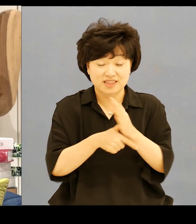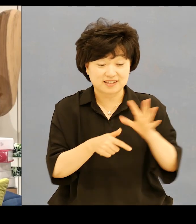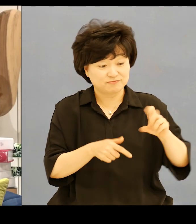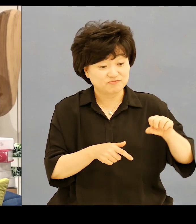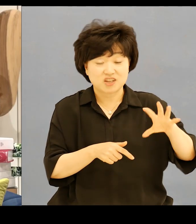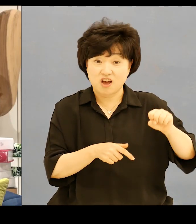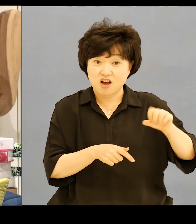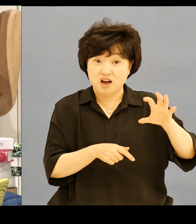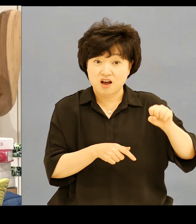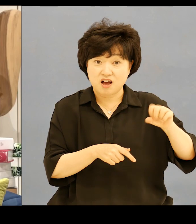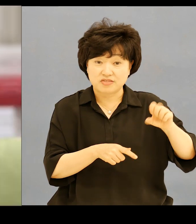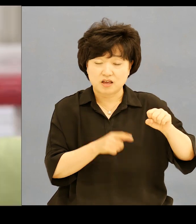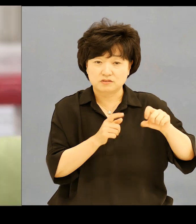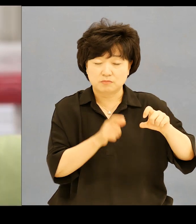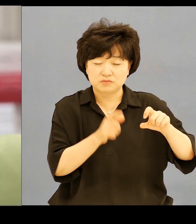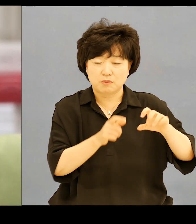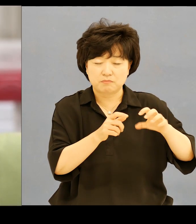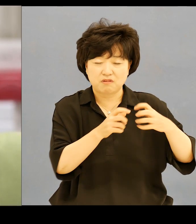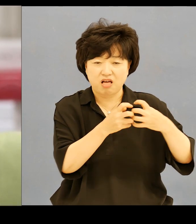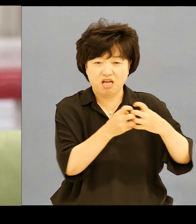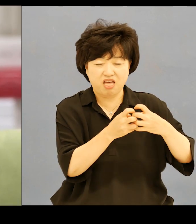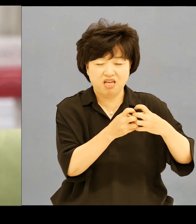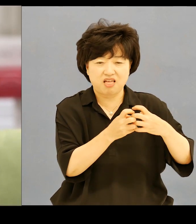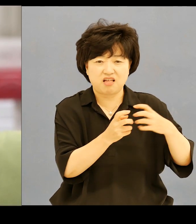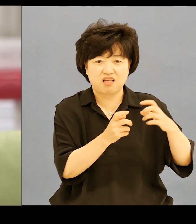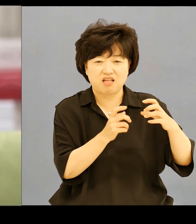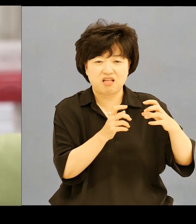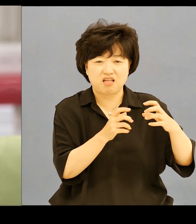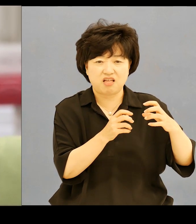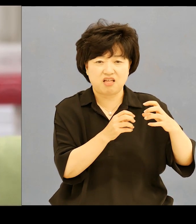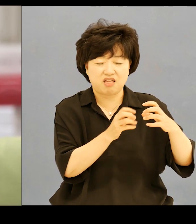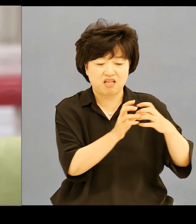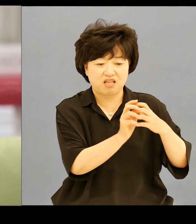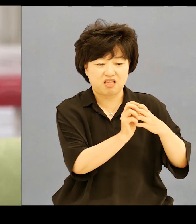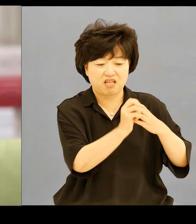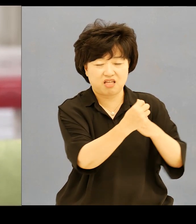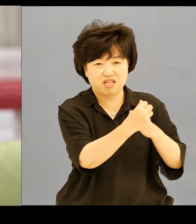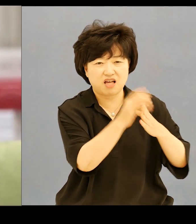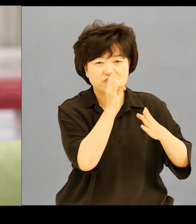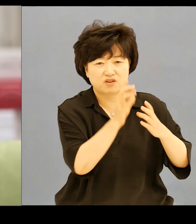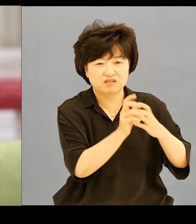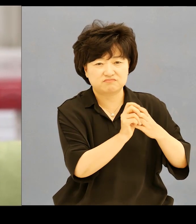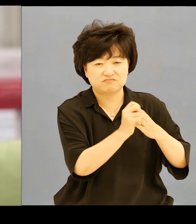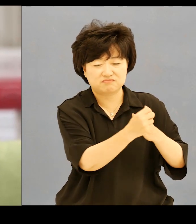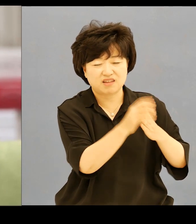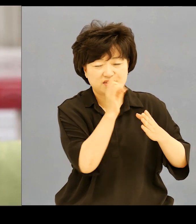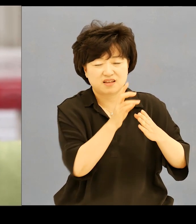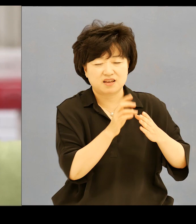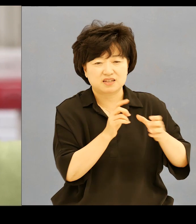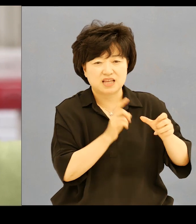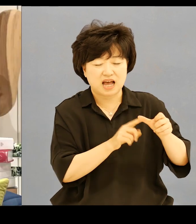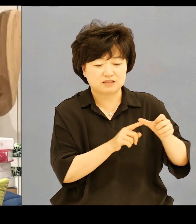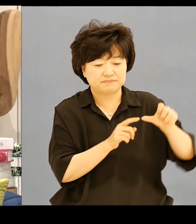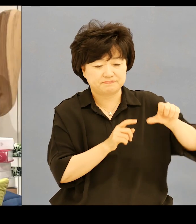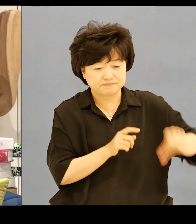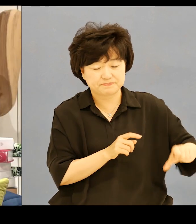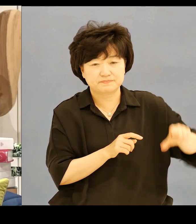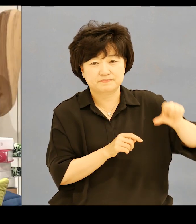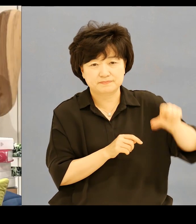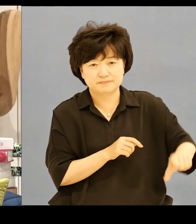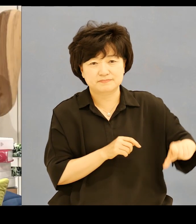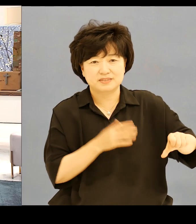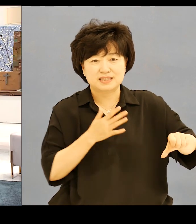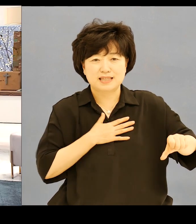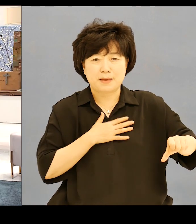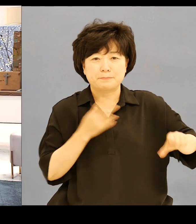점점 굳어가지고 손가락이 지금 펴지질 않아요. 그래서 이제 하는 맛. 그러니까 제